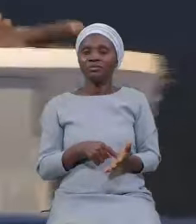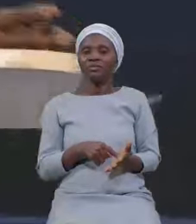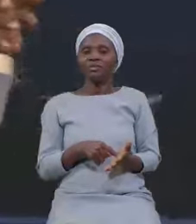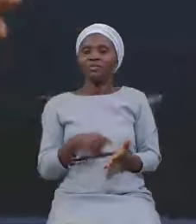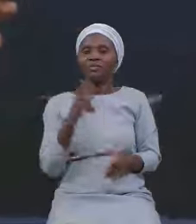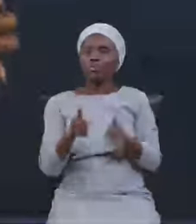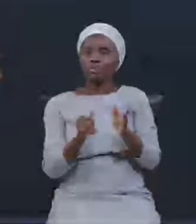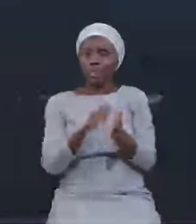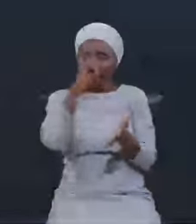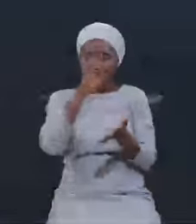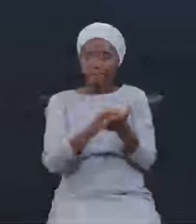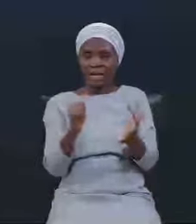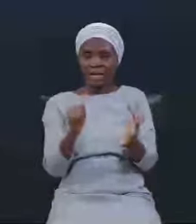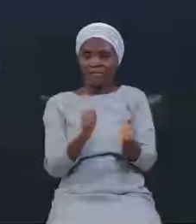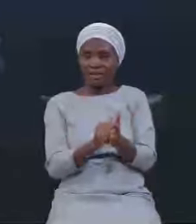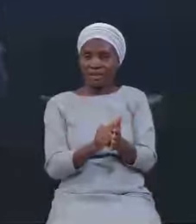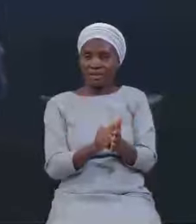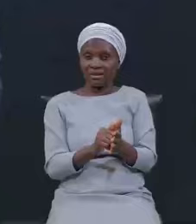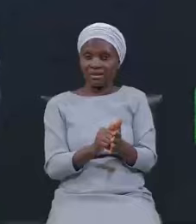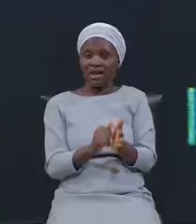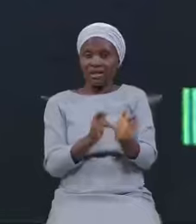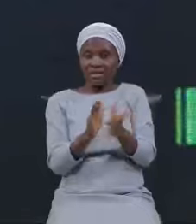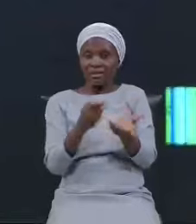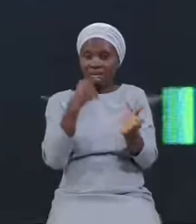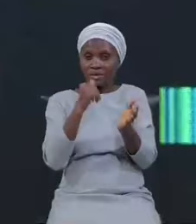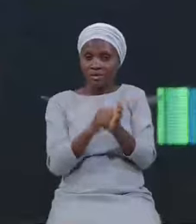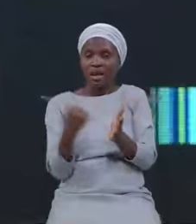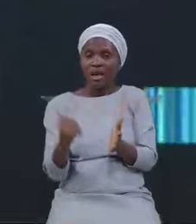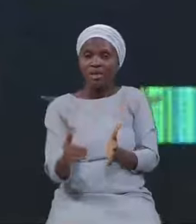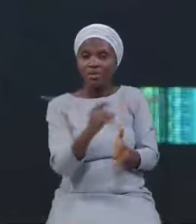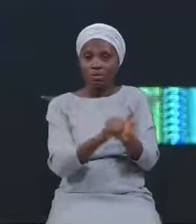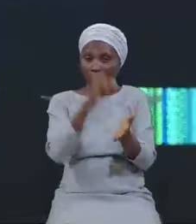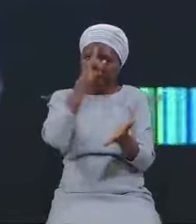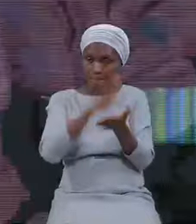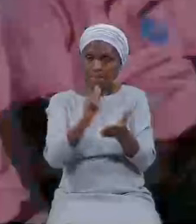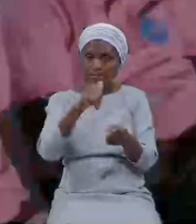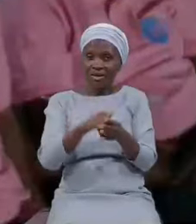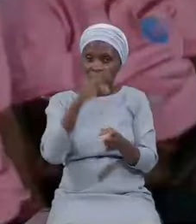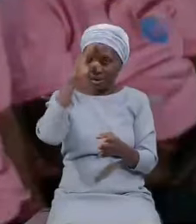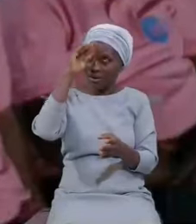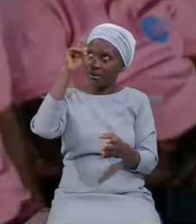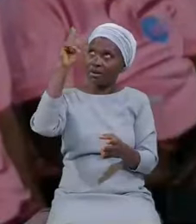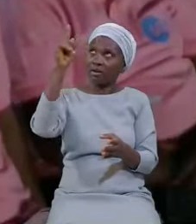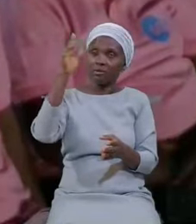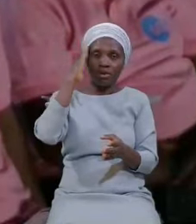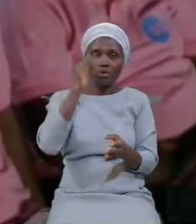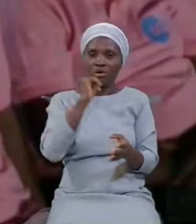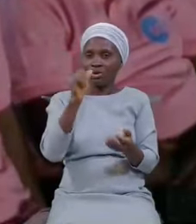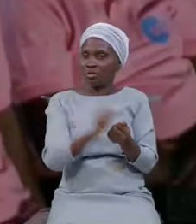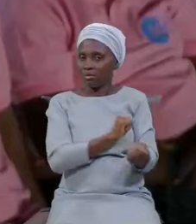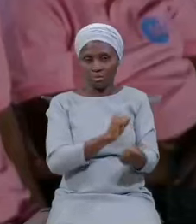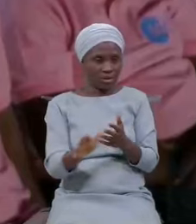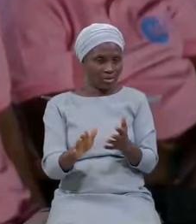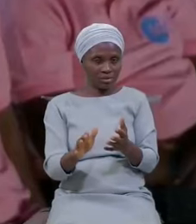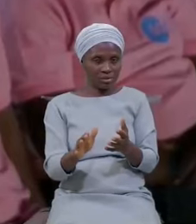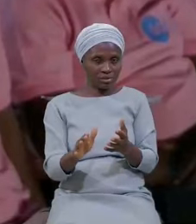croit en lui ne périra point, mais aura